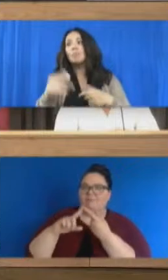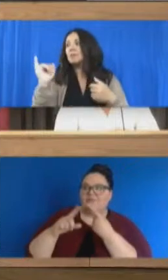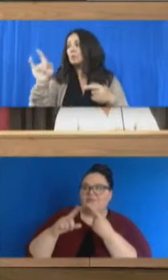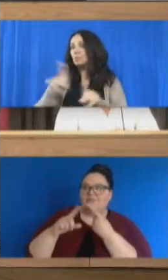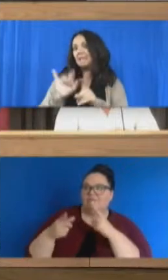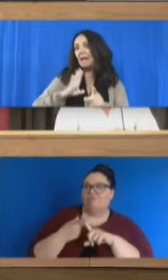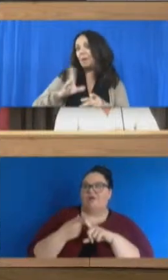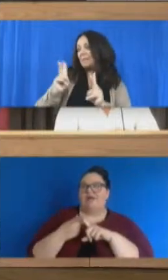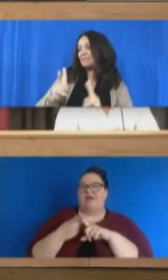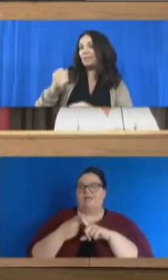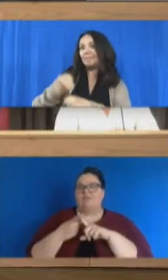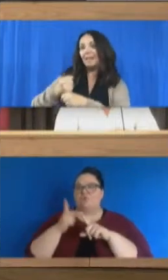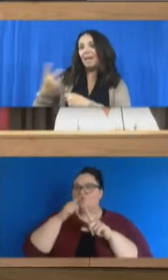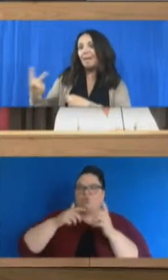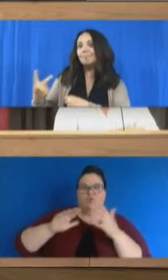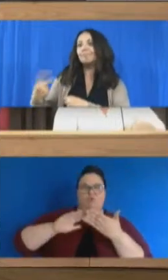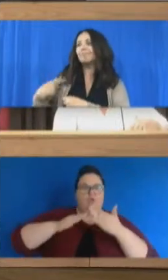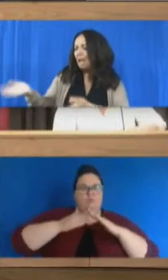membres de votre famille,